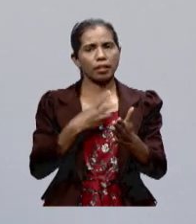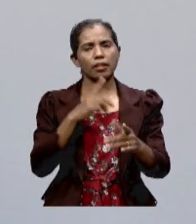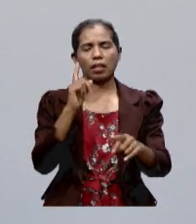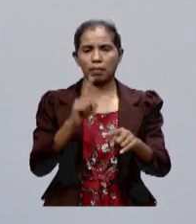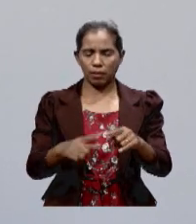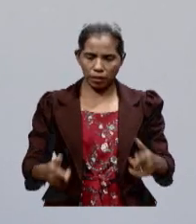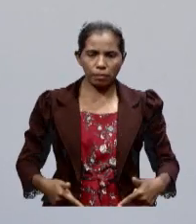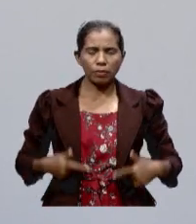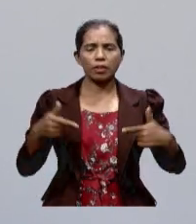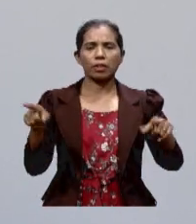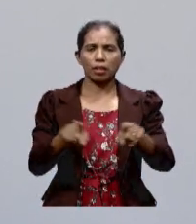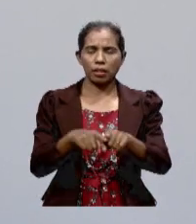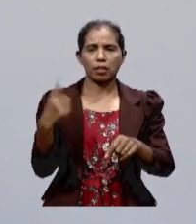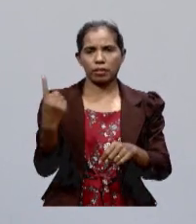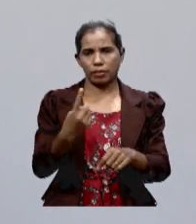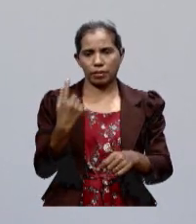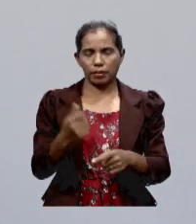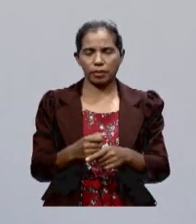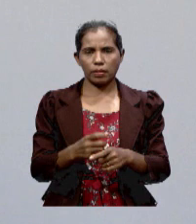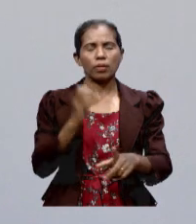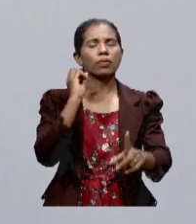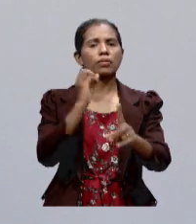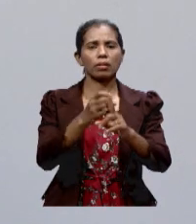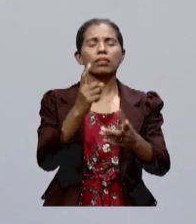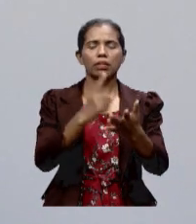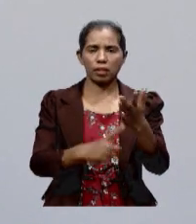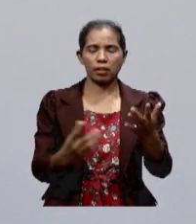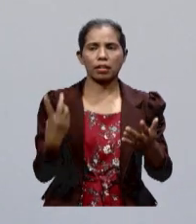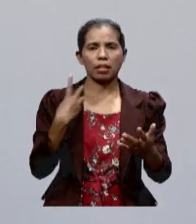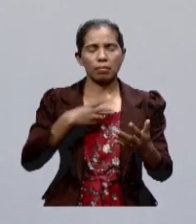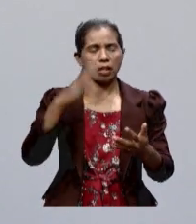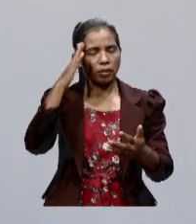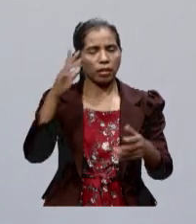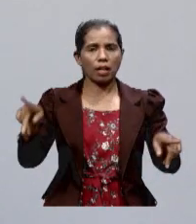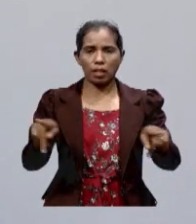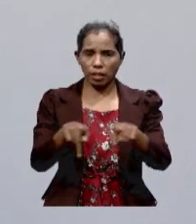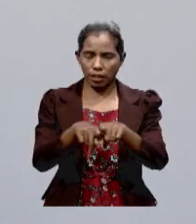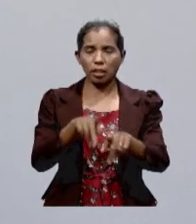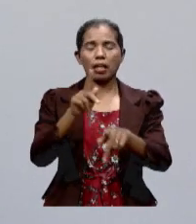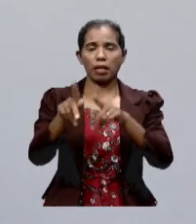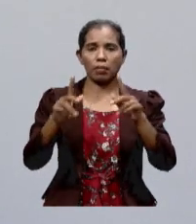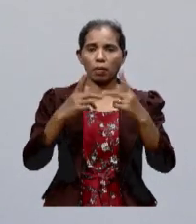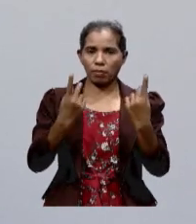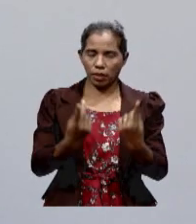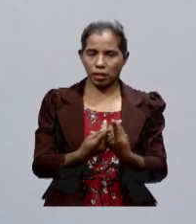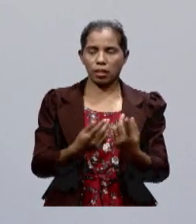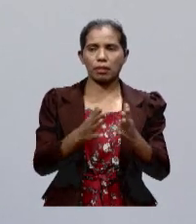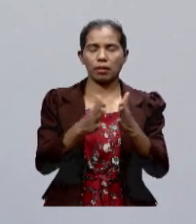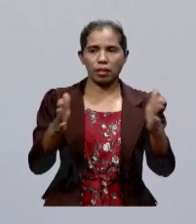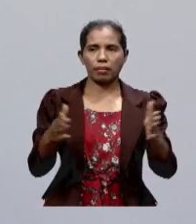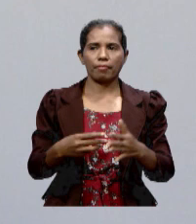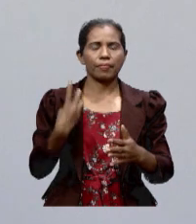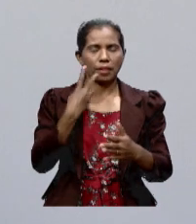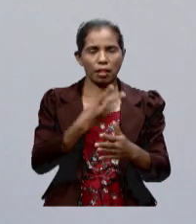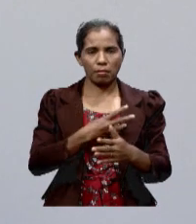sansa nedit. Opsan saira tang ami hanuin hanse ema empresario ami hanuin fabric optical